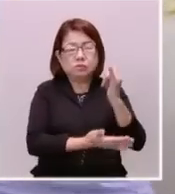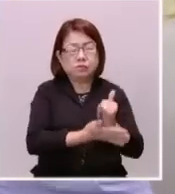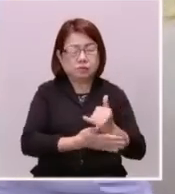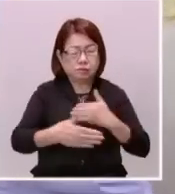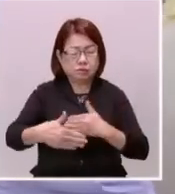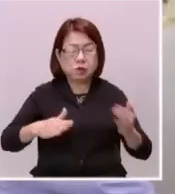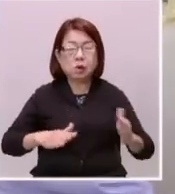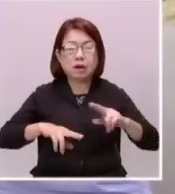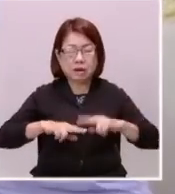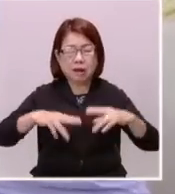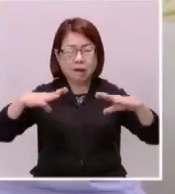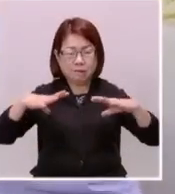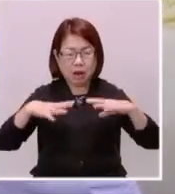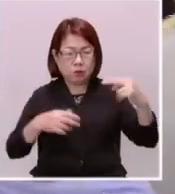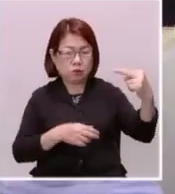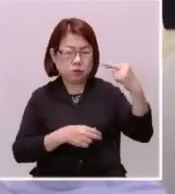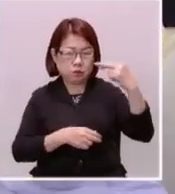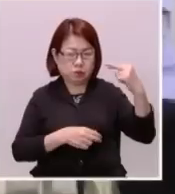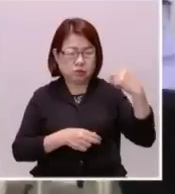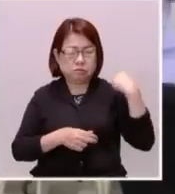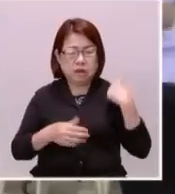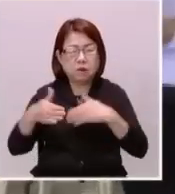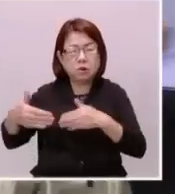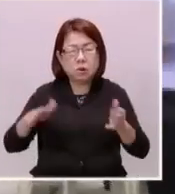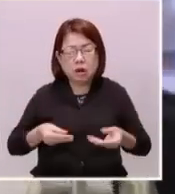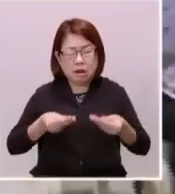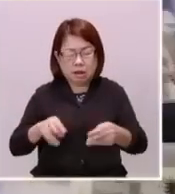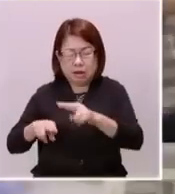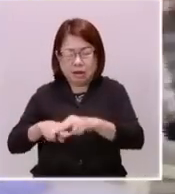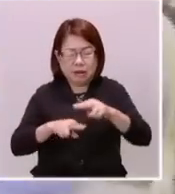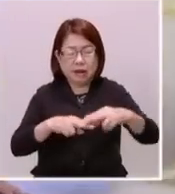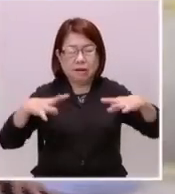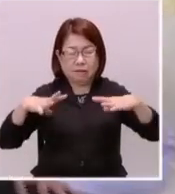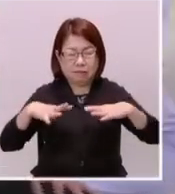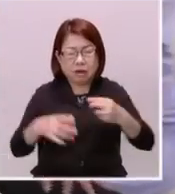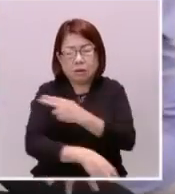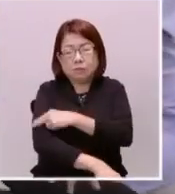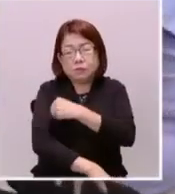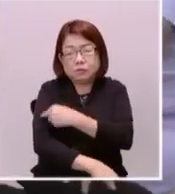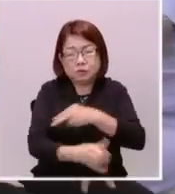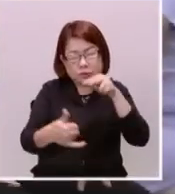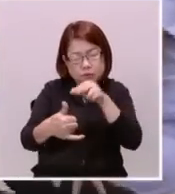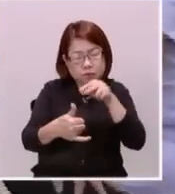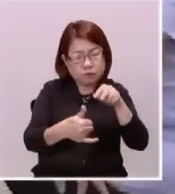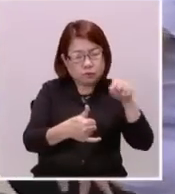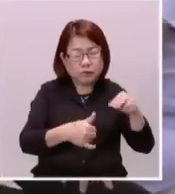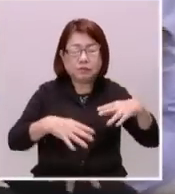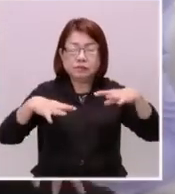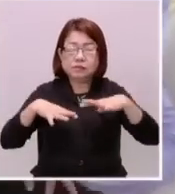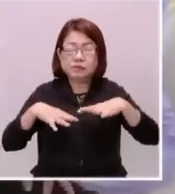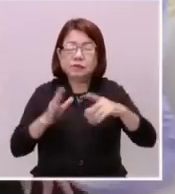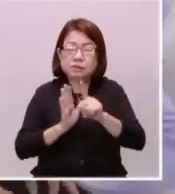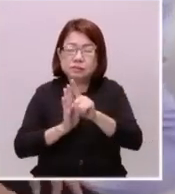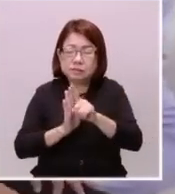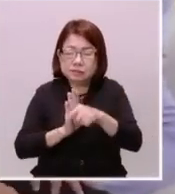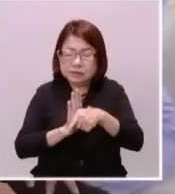ห้องสังเกตอาการนะครับคือเขาจะมีการจัดห้องพักสังเกตอาการซึ่งก็จะมีคุณหมอเนี่ยดูแลอย่างใกล้ชิดต้องไปนั่งอยู่เฉยๆก่อนนะเป็นเวลา30